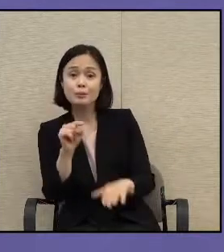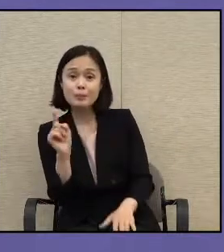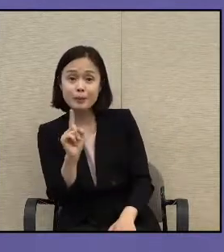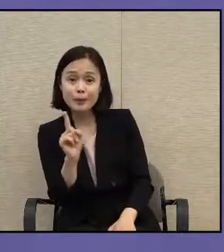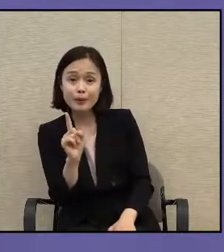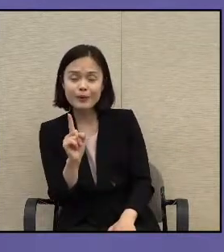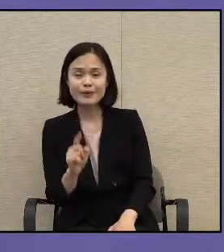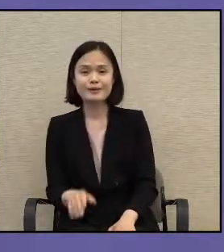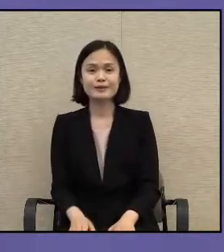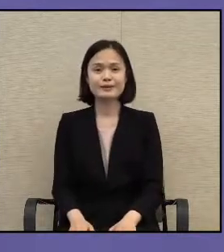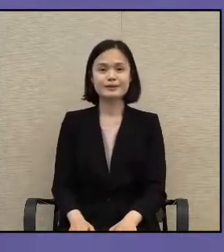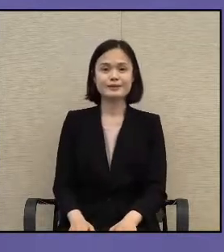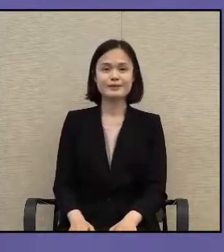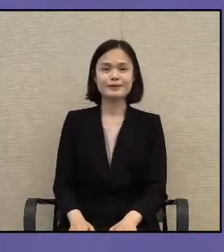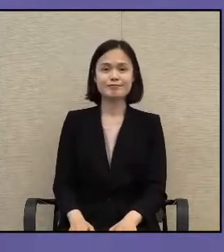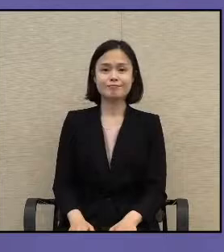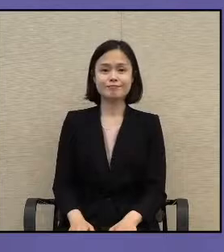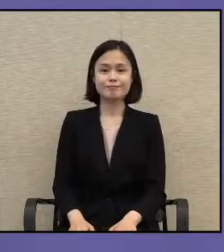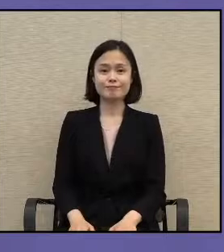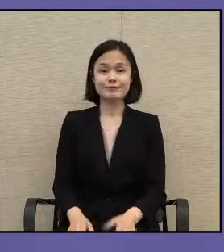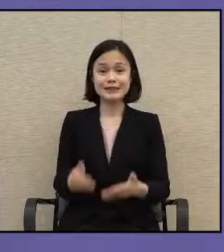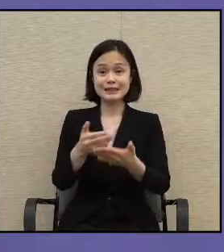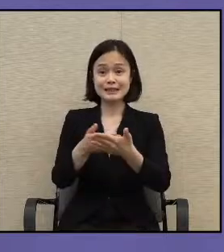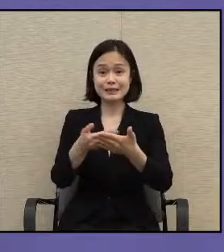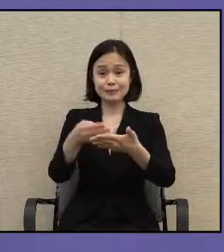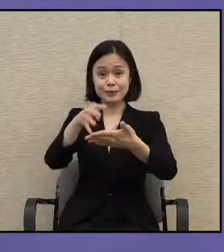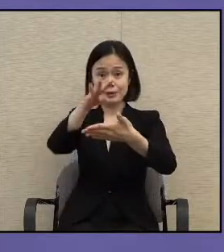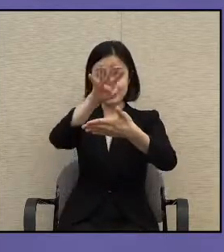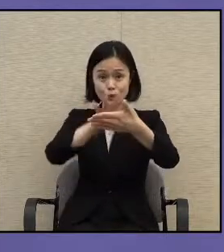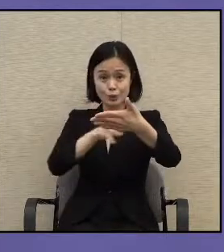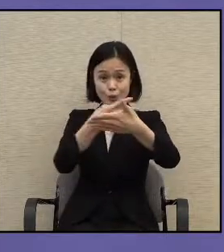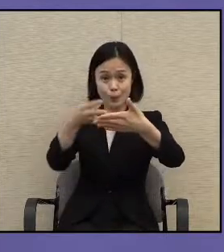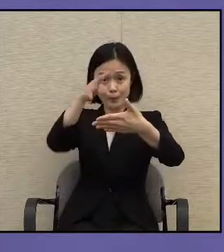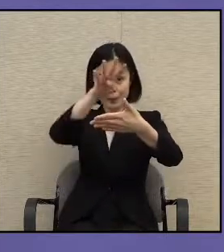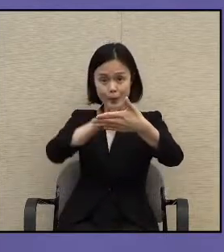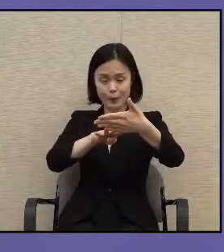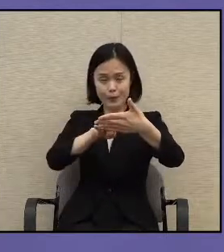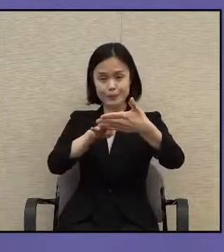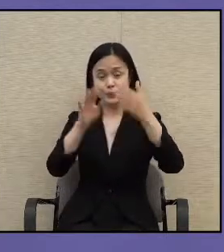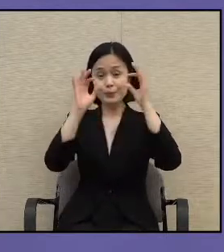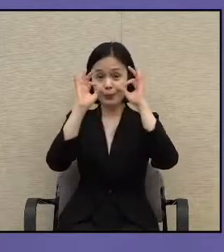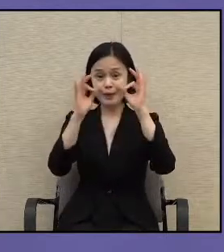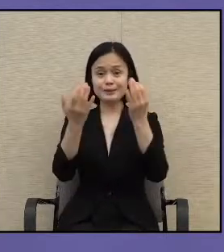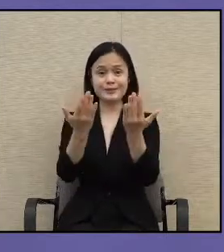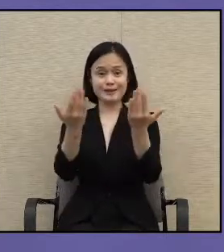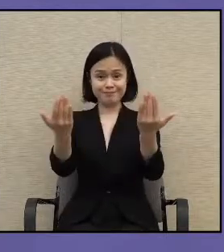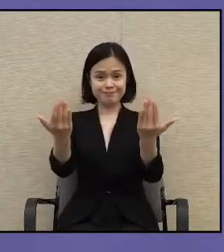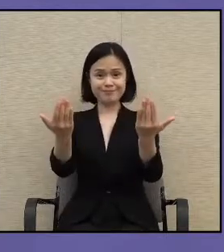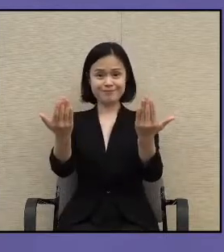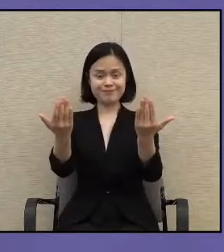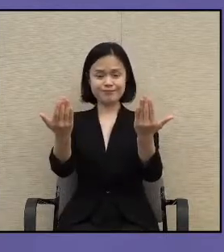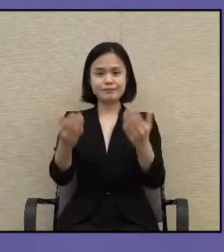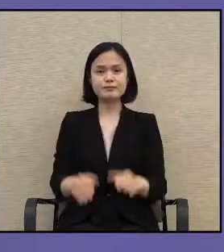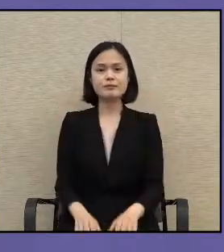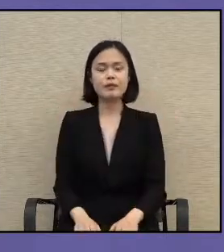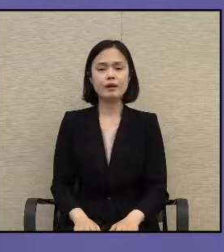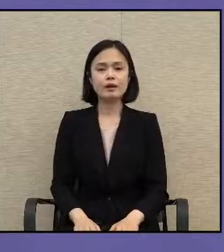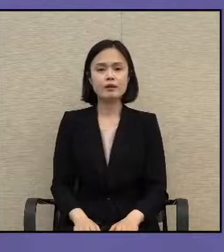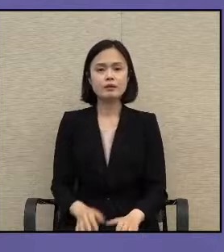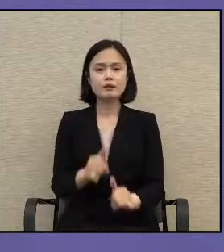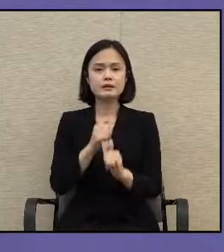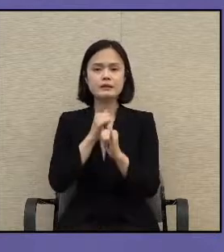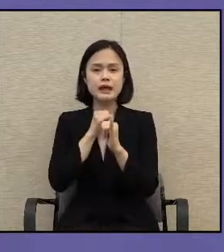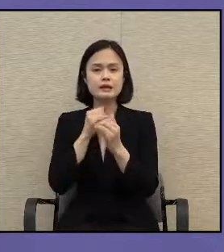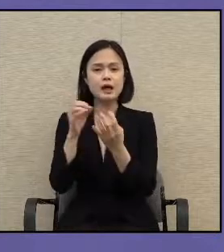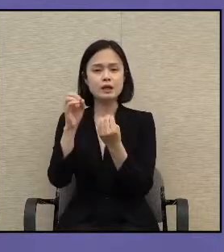나누어서 그릴 수가 있습니다. 우리가 자살률이라든지 출산율이라든지